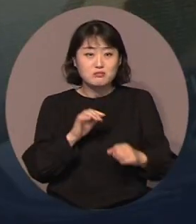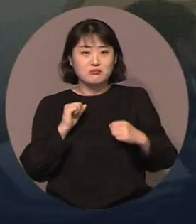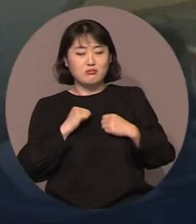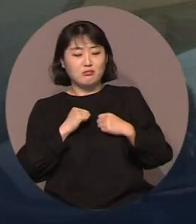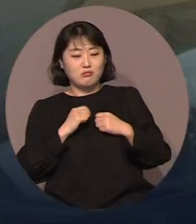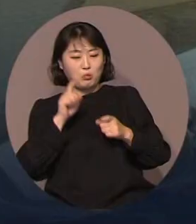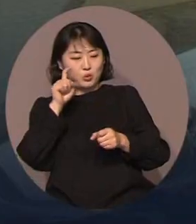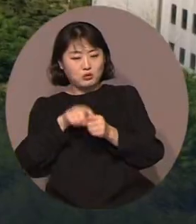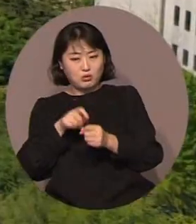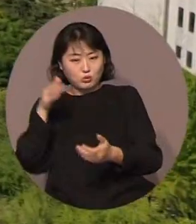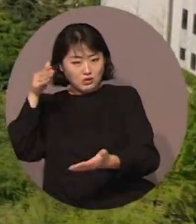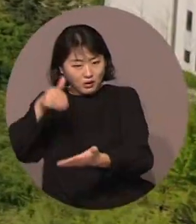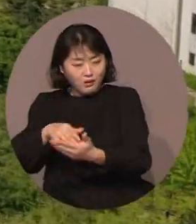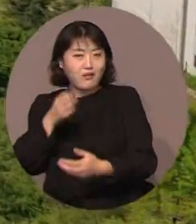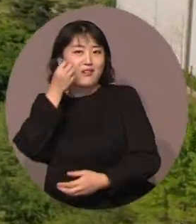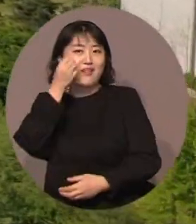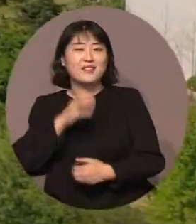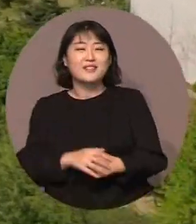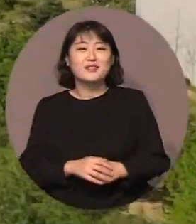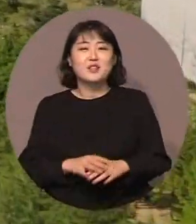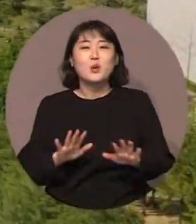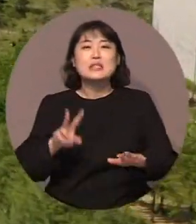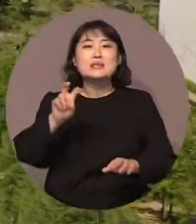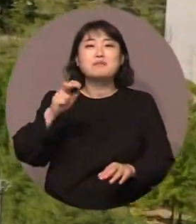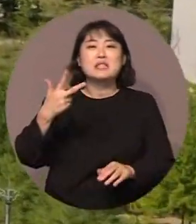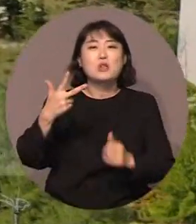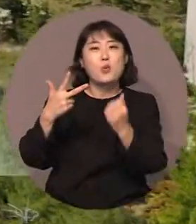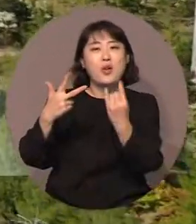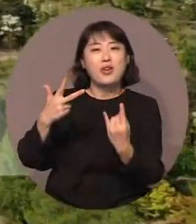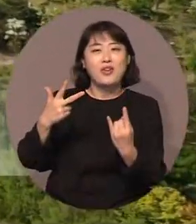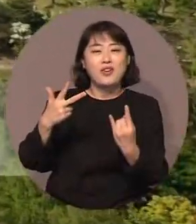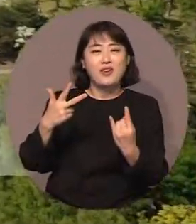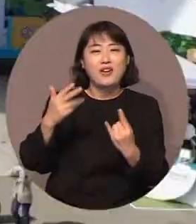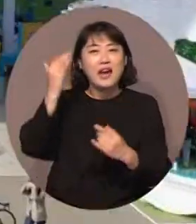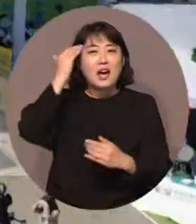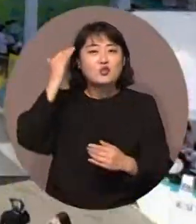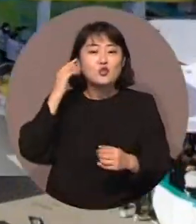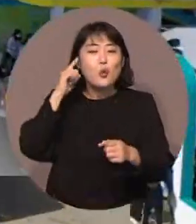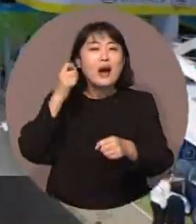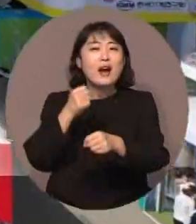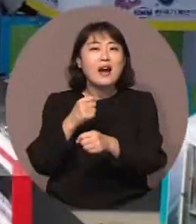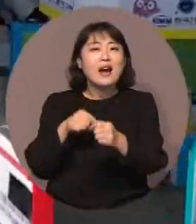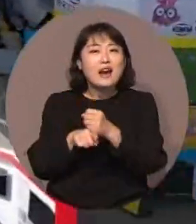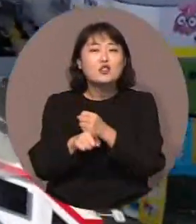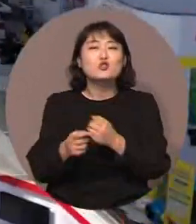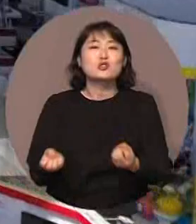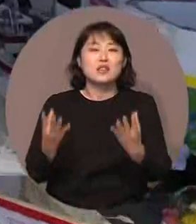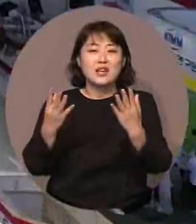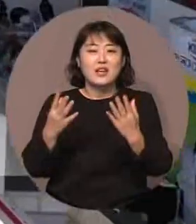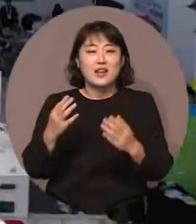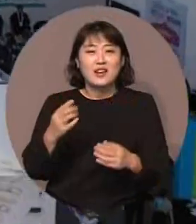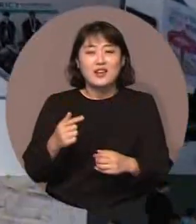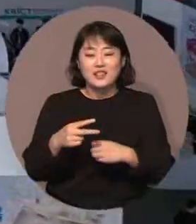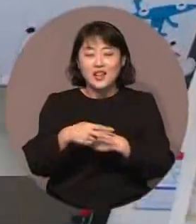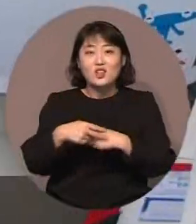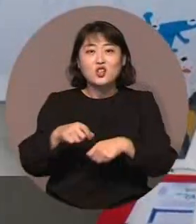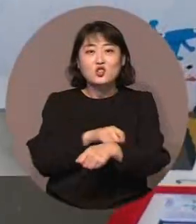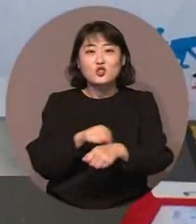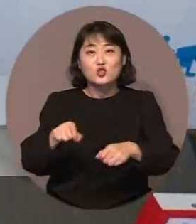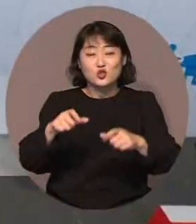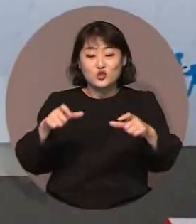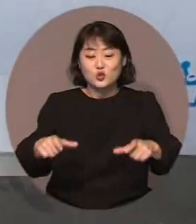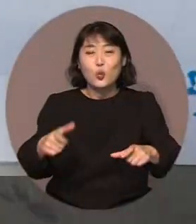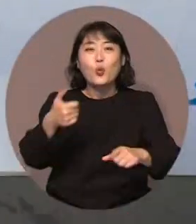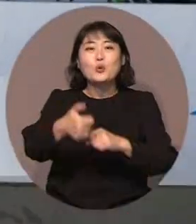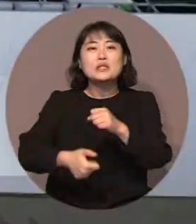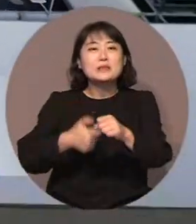굉장히 신기했습니다. 올해 27회째인 대한민국 과학축제가 대덕특구 설립 50주년을 맞은 과학수도